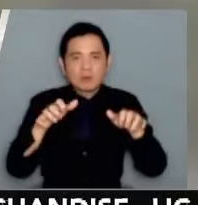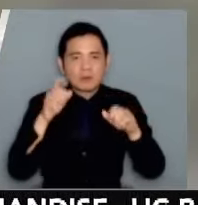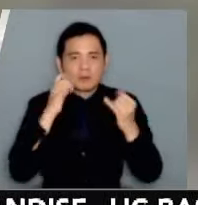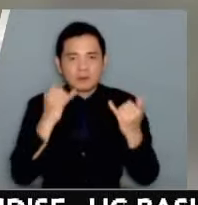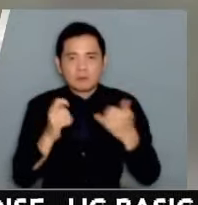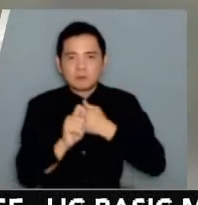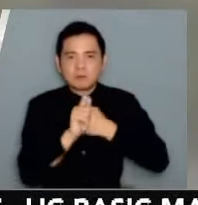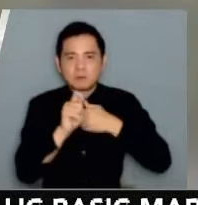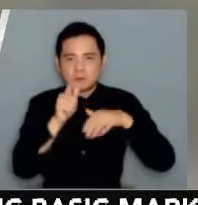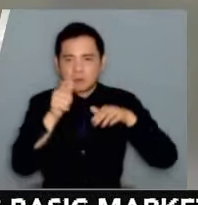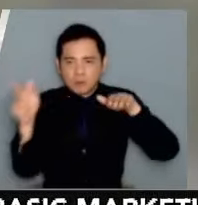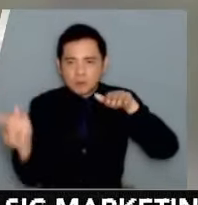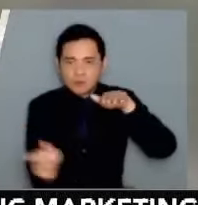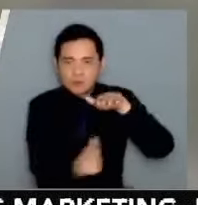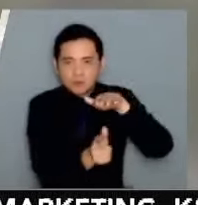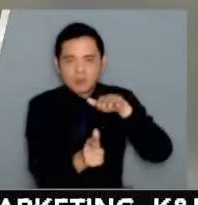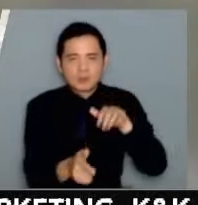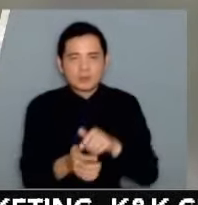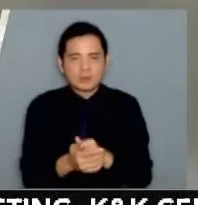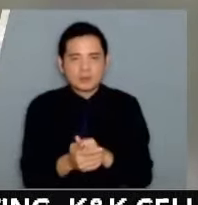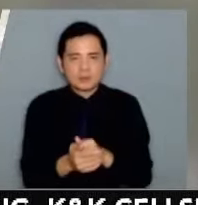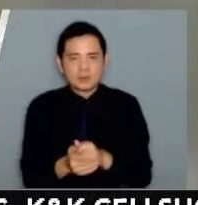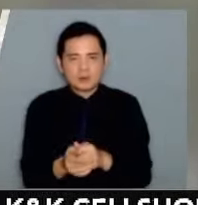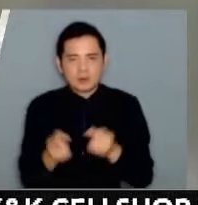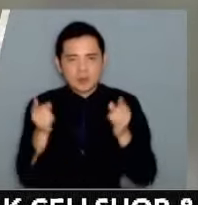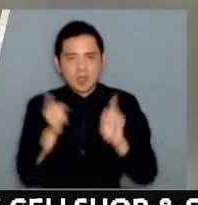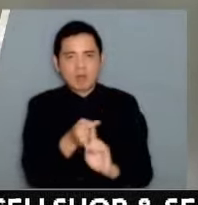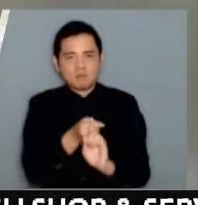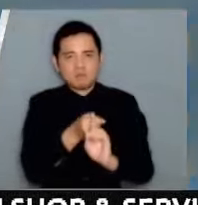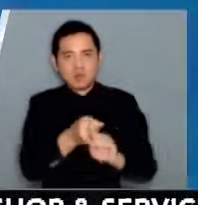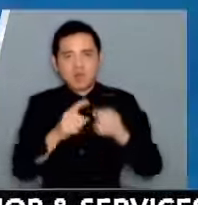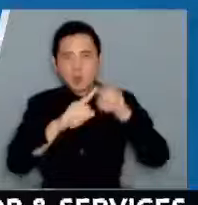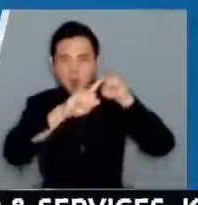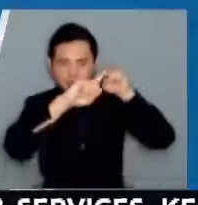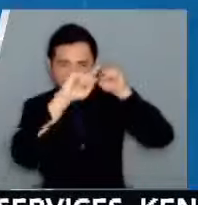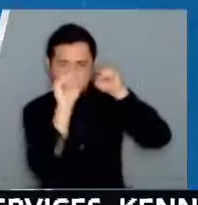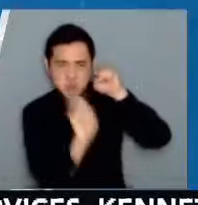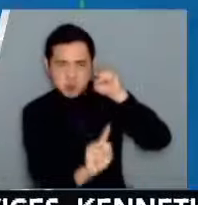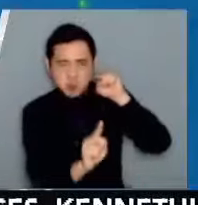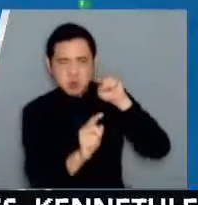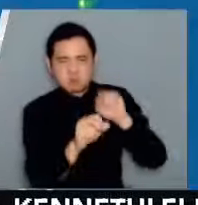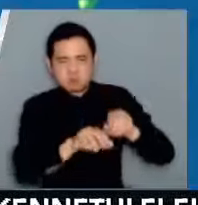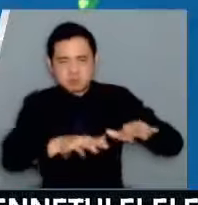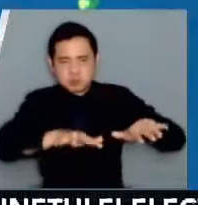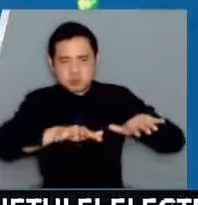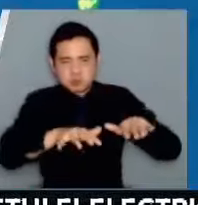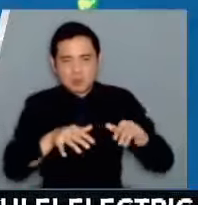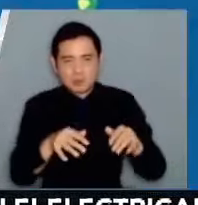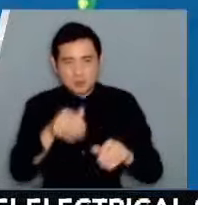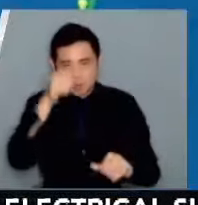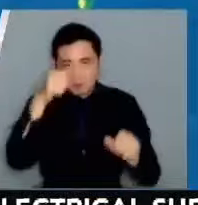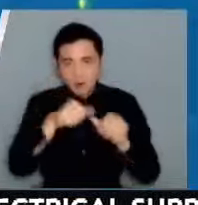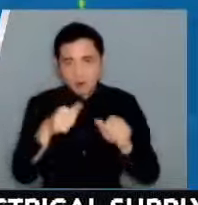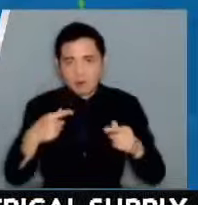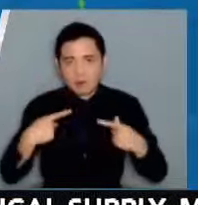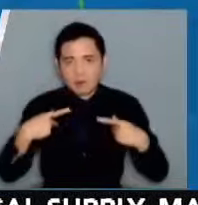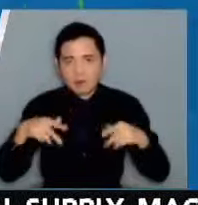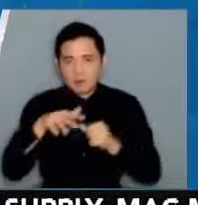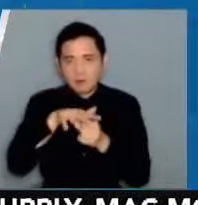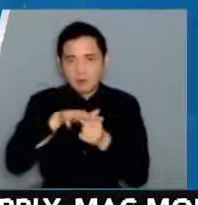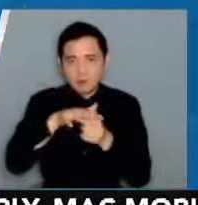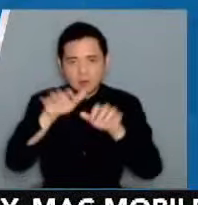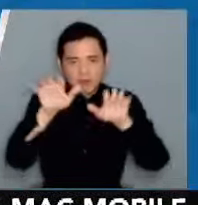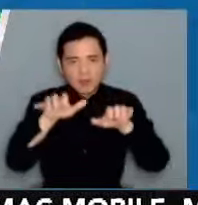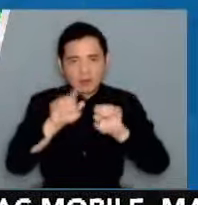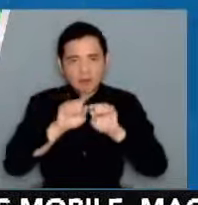shed ilang Sandali pa tinamaan sila ng lat ngayong pong araw mataas pa rin ang tansa ng mga local thunderstorm sa malaking bahagi ng